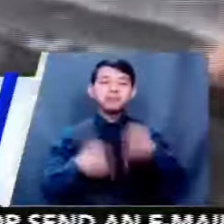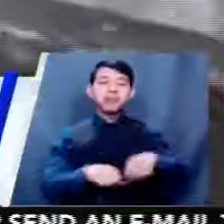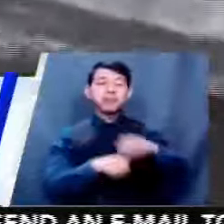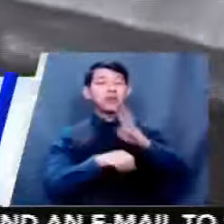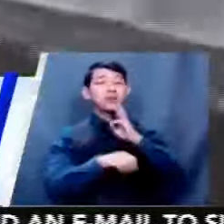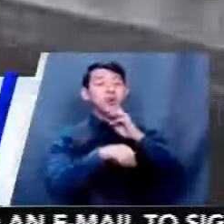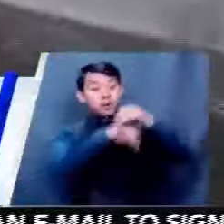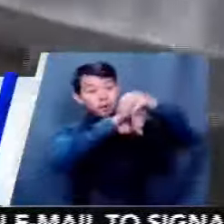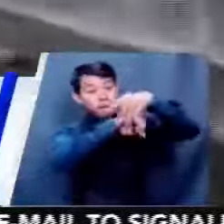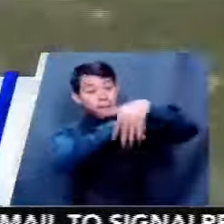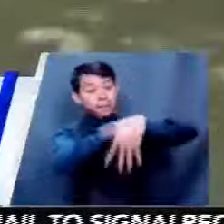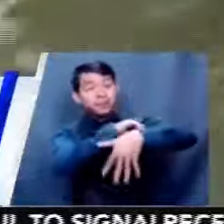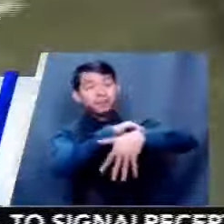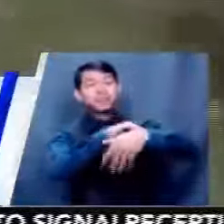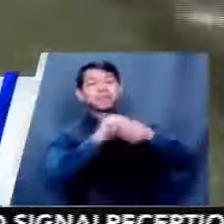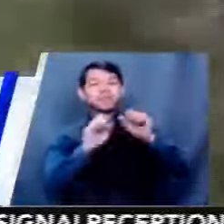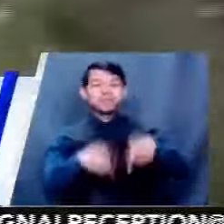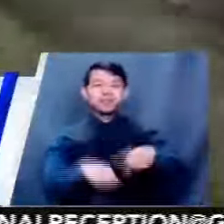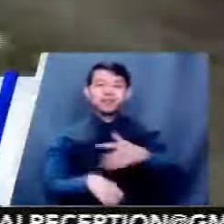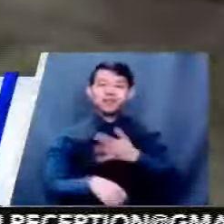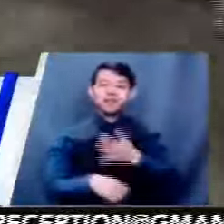ang lagaslas ng